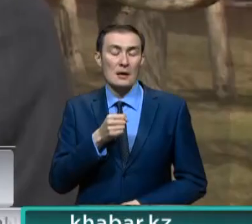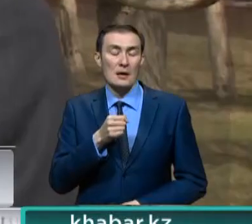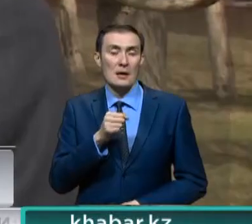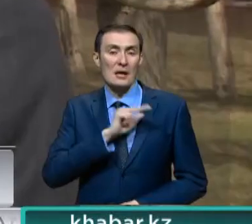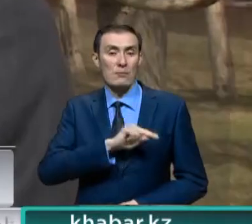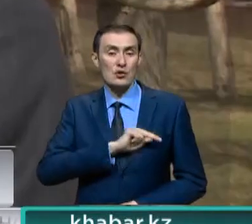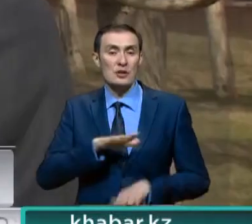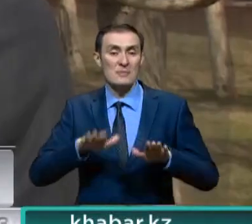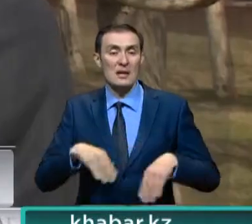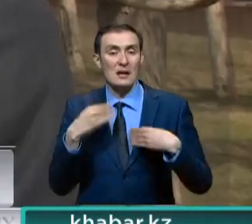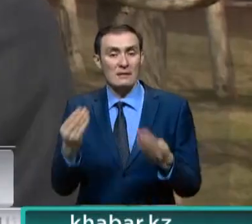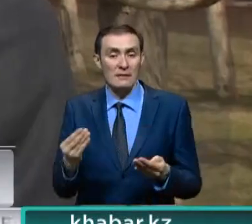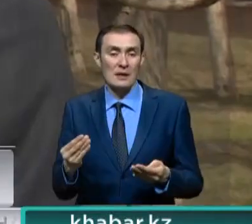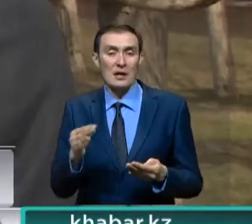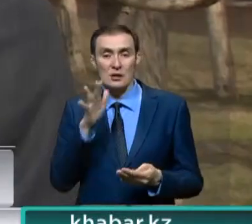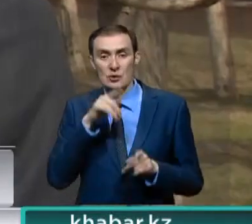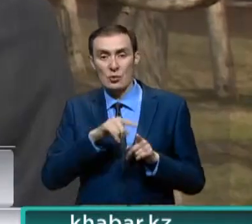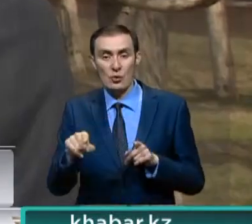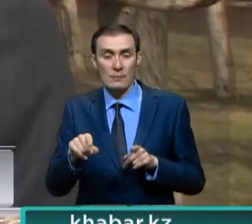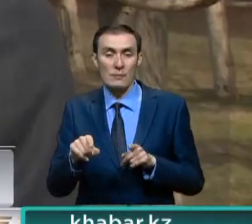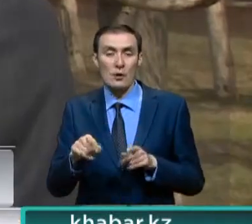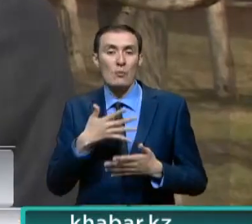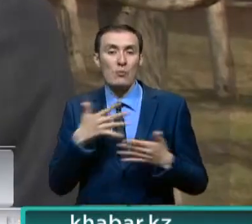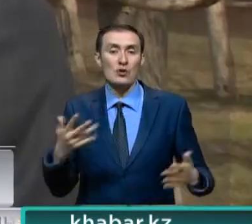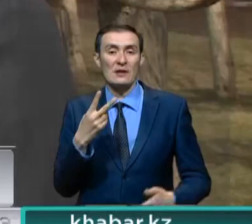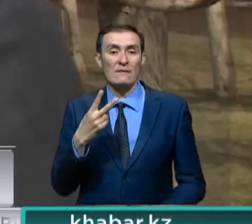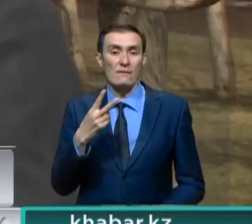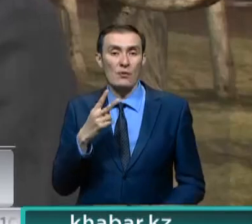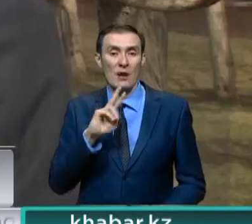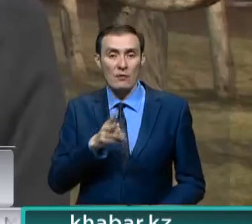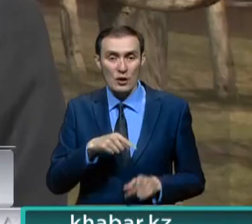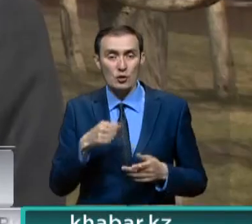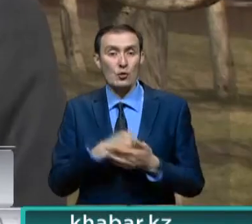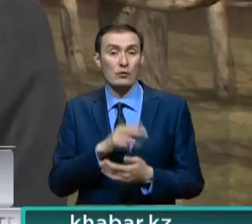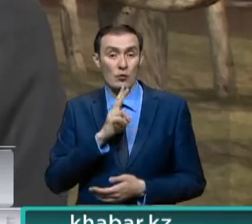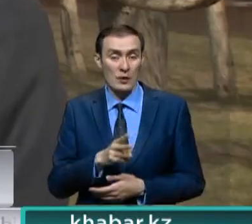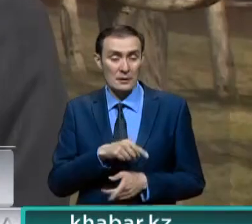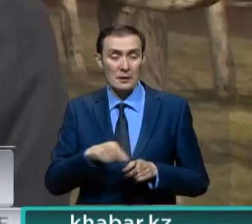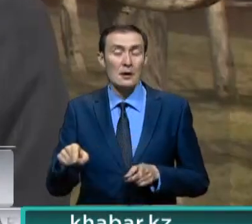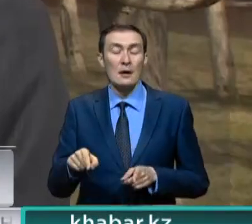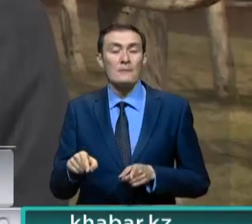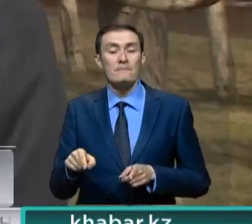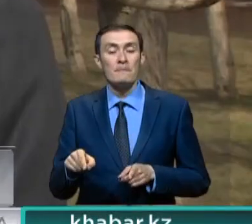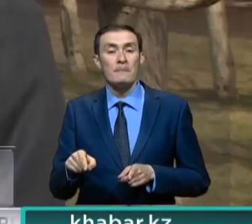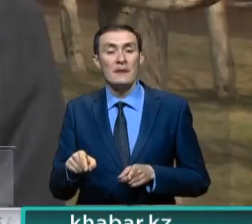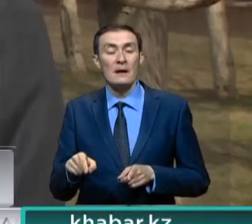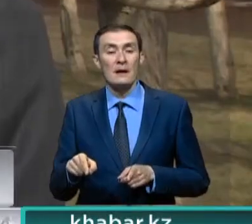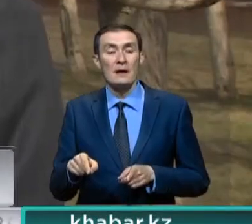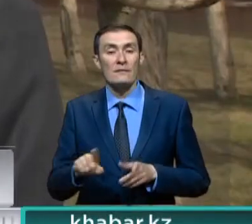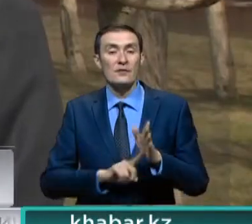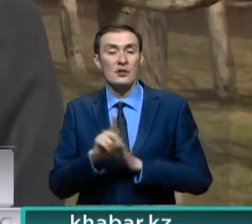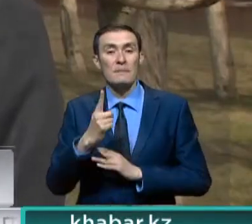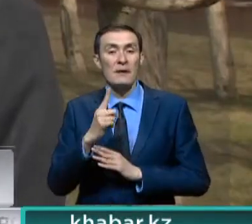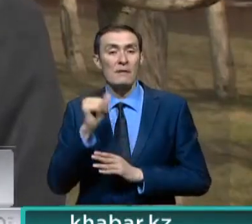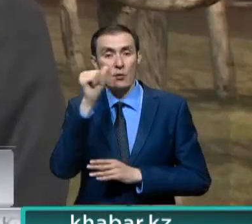рабочие места будут организованы со сроком более 2 лет, то есть до 2 лет. В течение первого